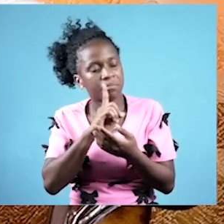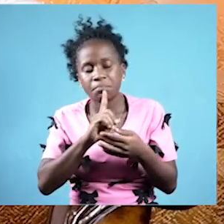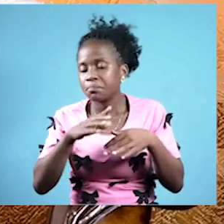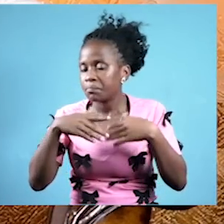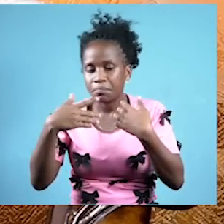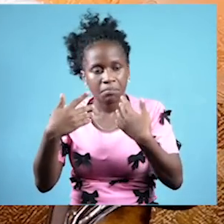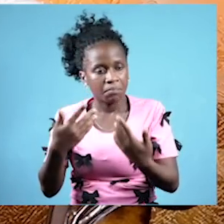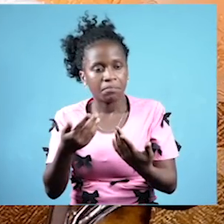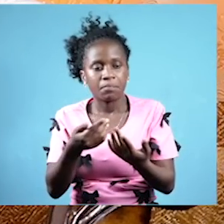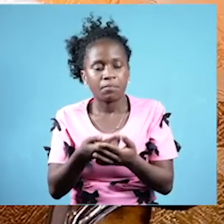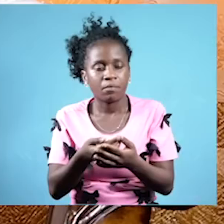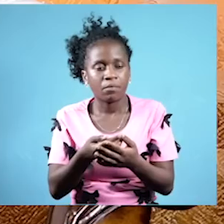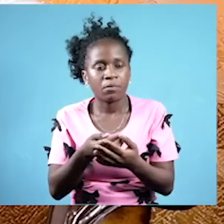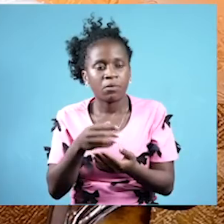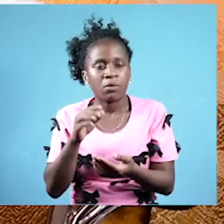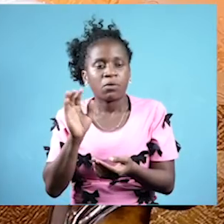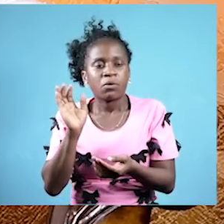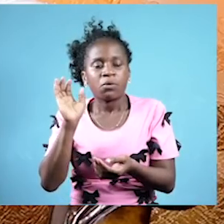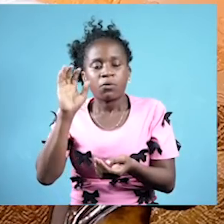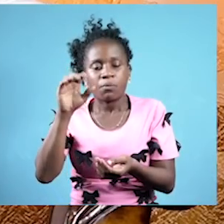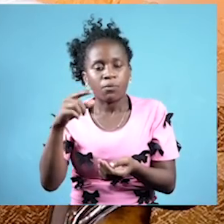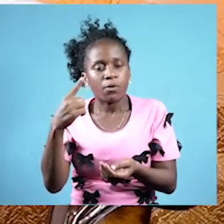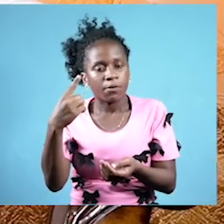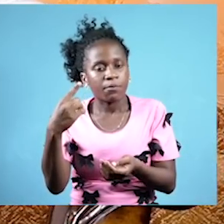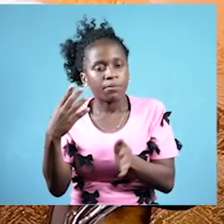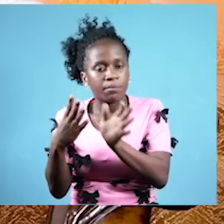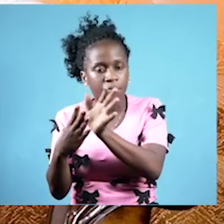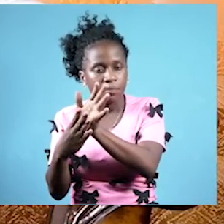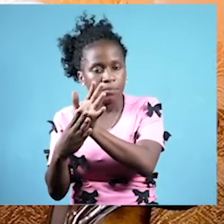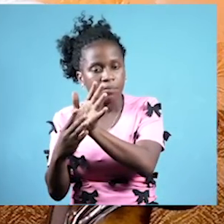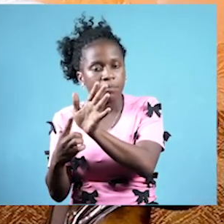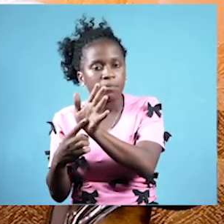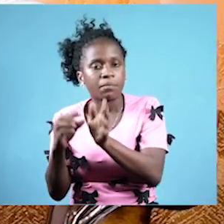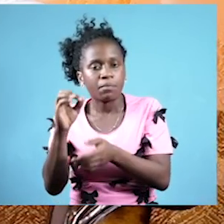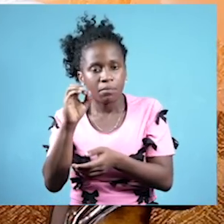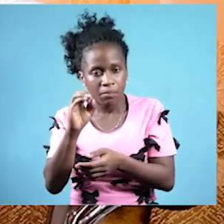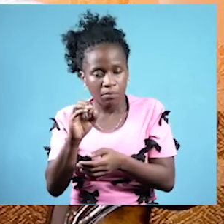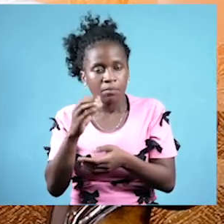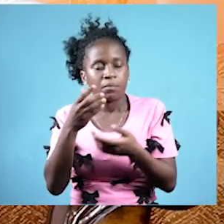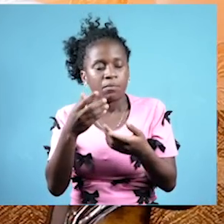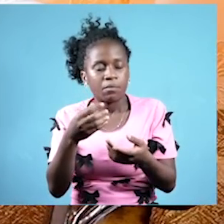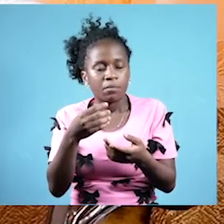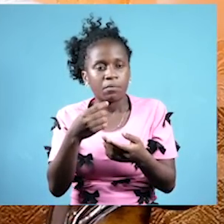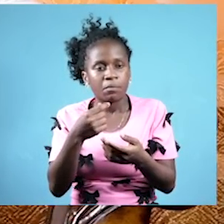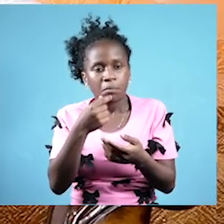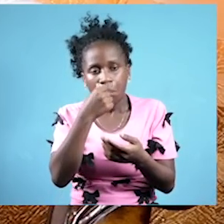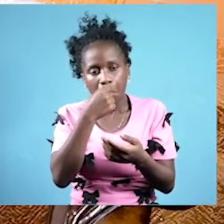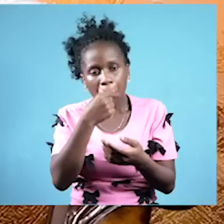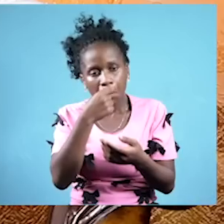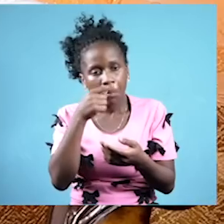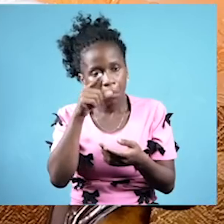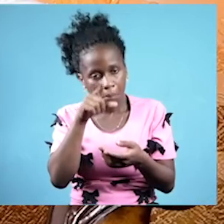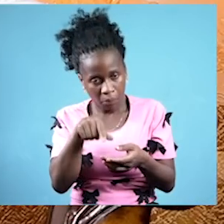Lakini mwaka 1960 marehemu baba wa taifa wakati ule akiwa waziri